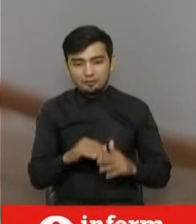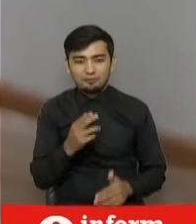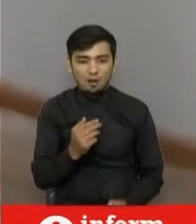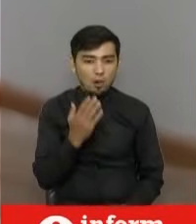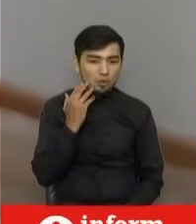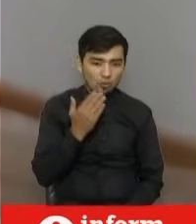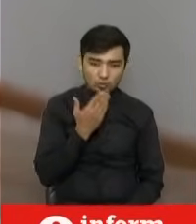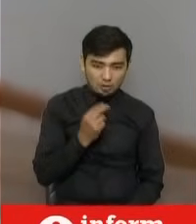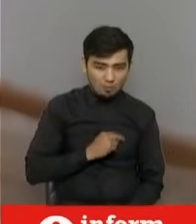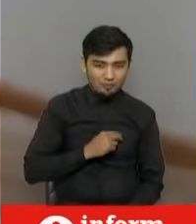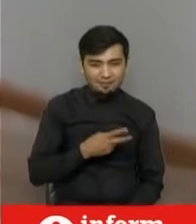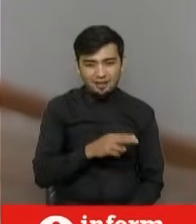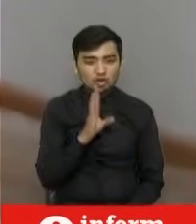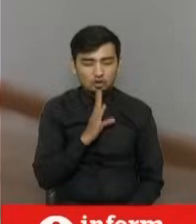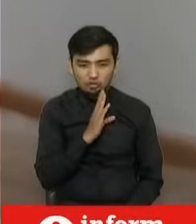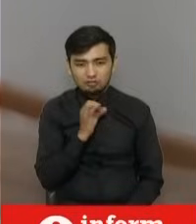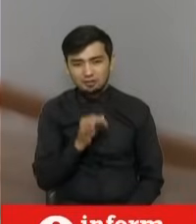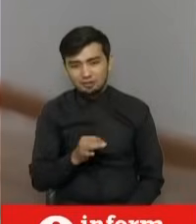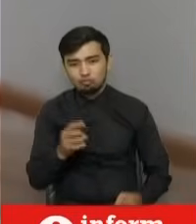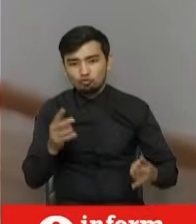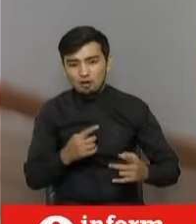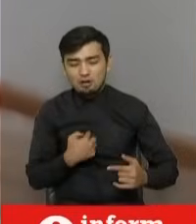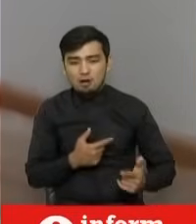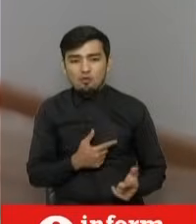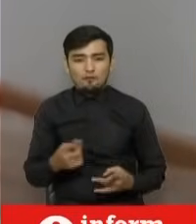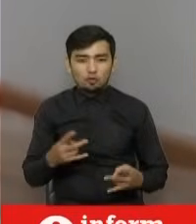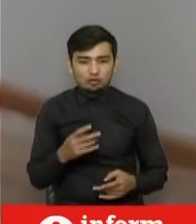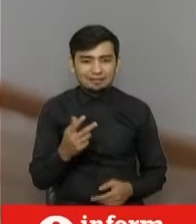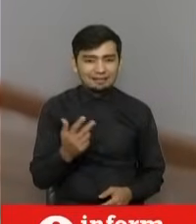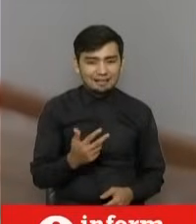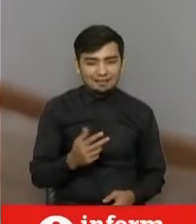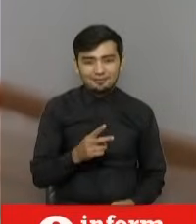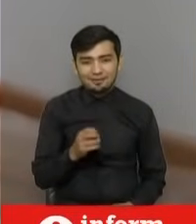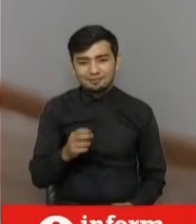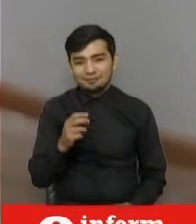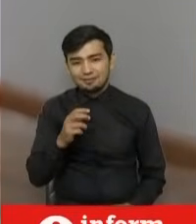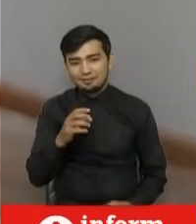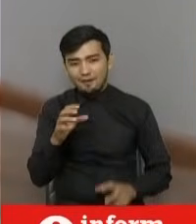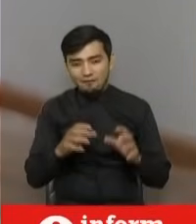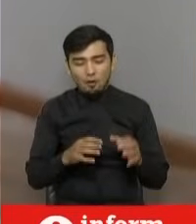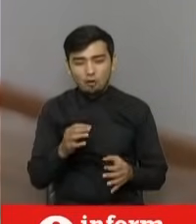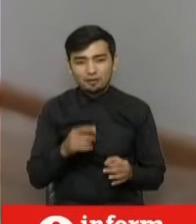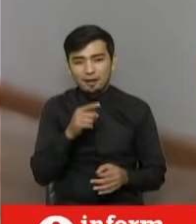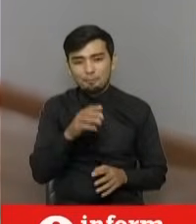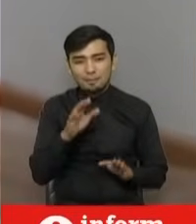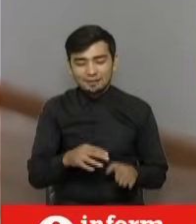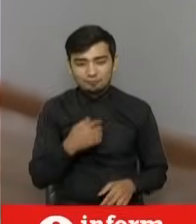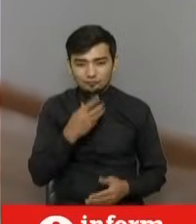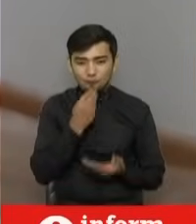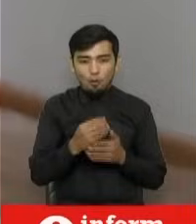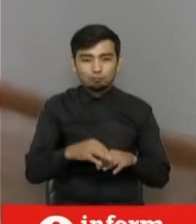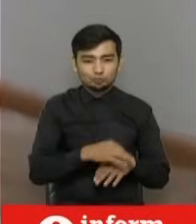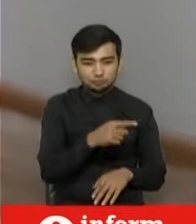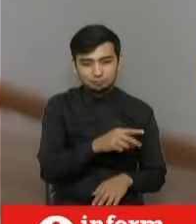нелёгкая работа для женщины морально нужно быть готовой встретила на заводе своего мужа он плавильщик создали